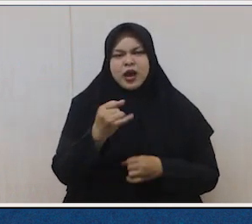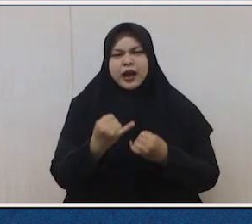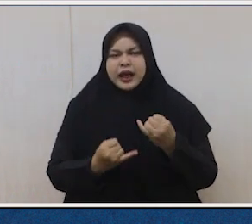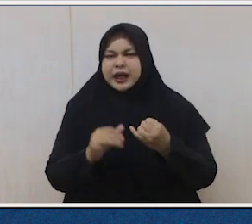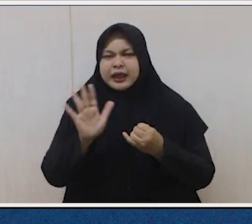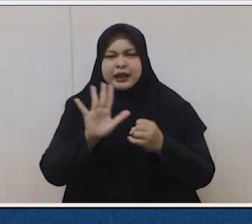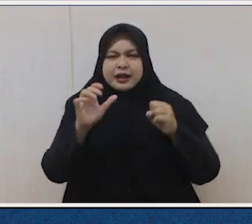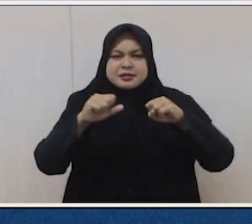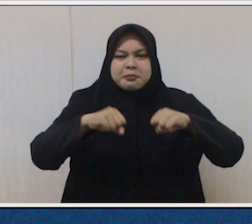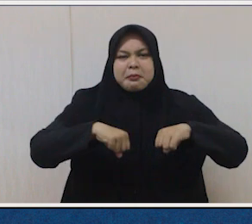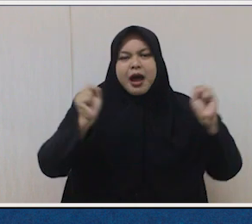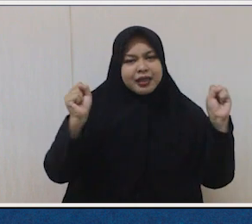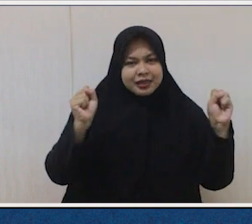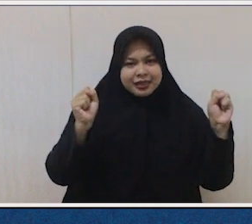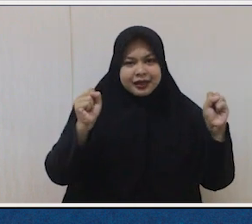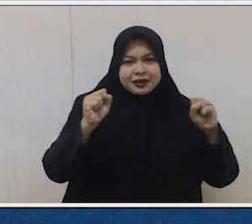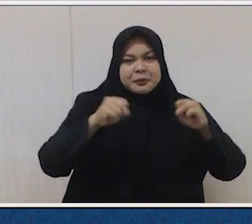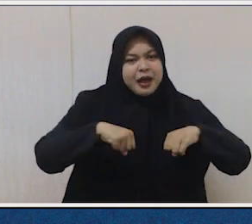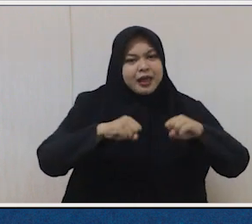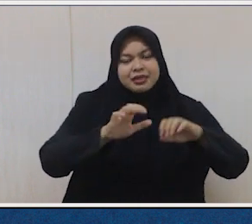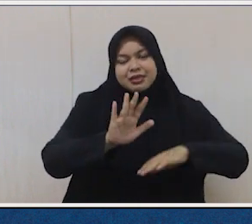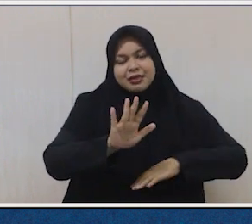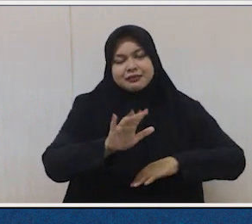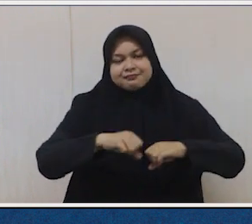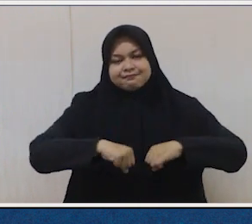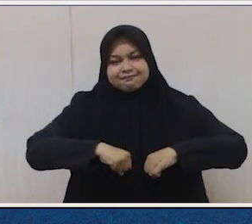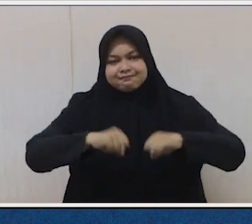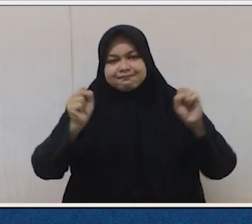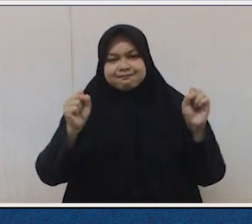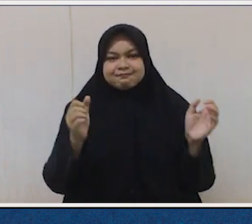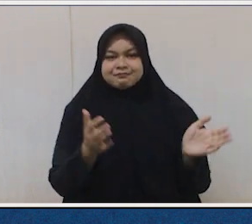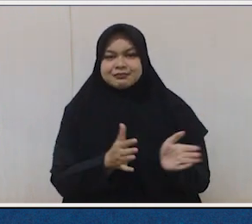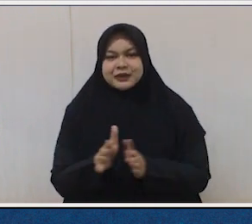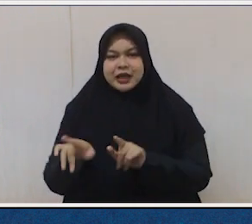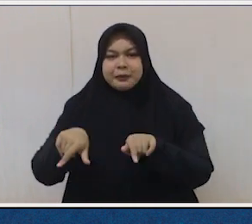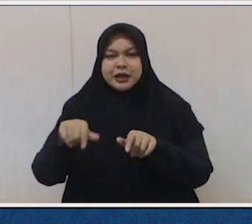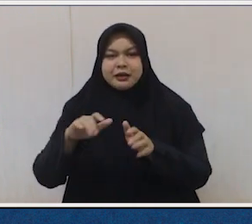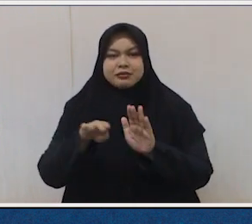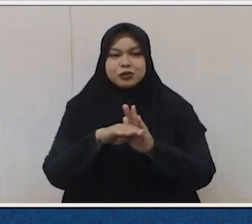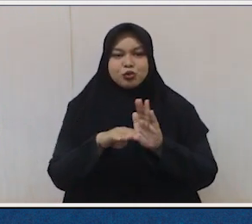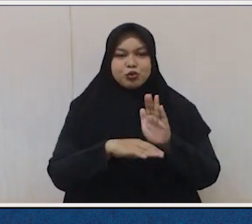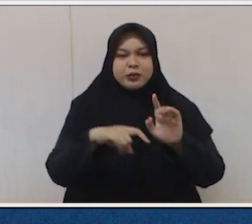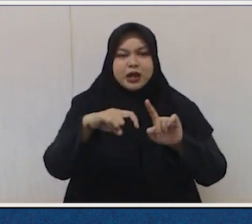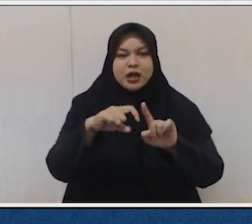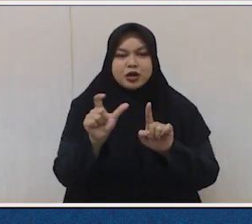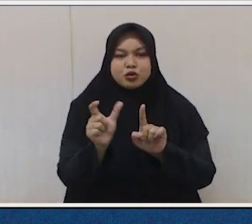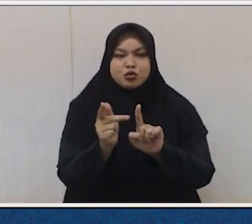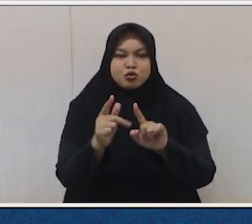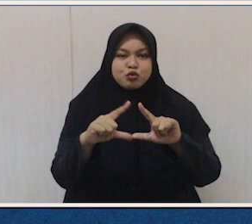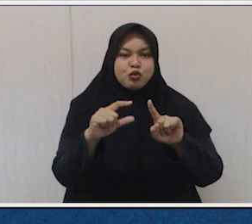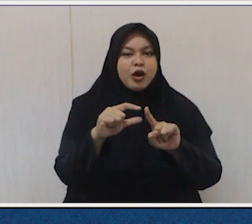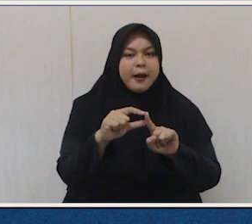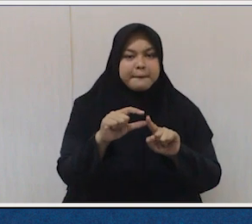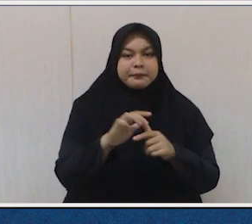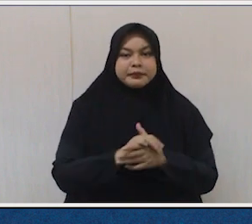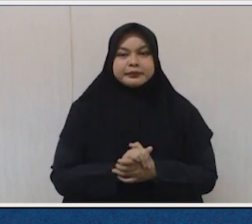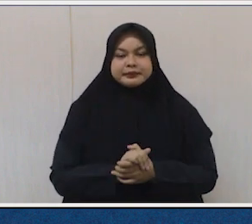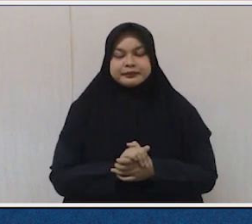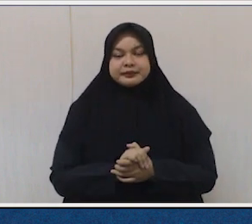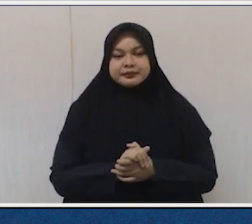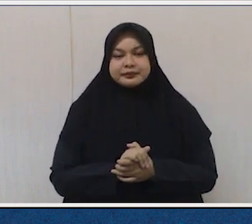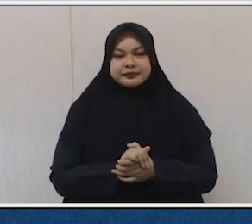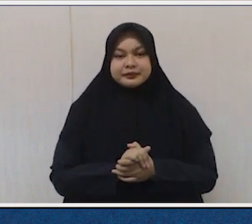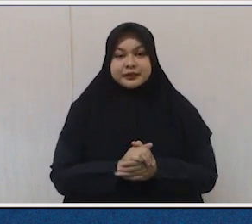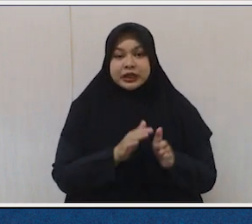tidak menyepakati bahwa ketentuannya sampai mengubah kuh gitu walaupun secara